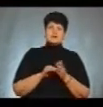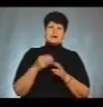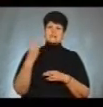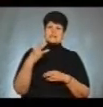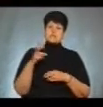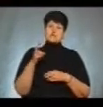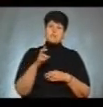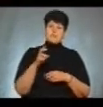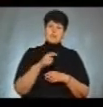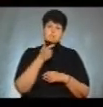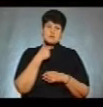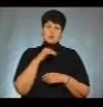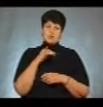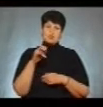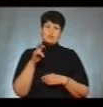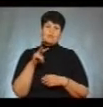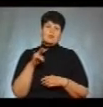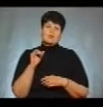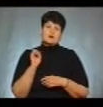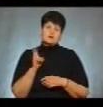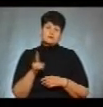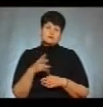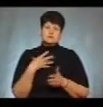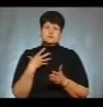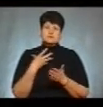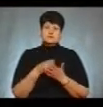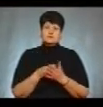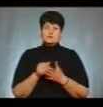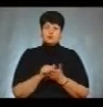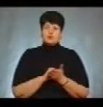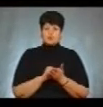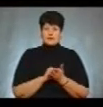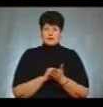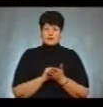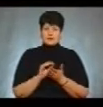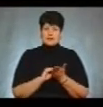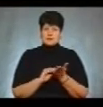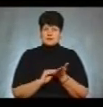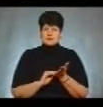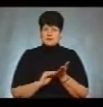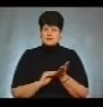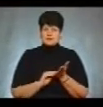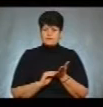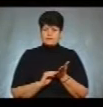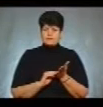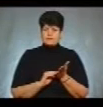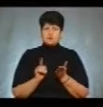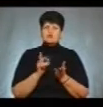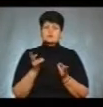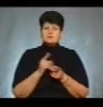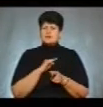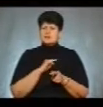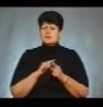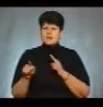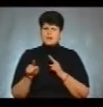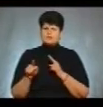березня пан Юлик, Богдан Юлик, в своєму документі написав, що треба негайно